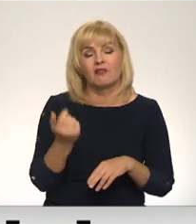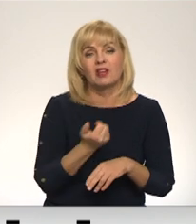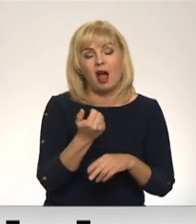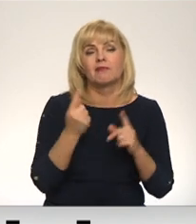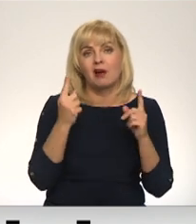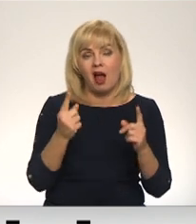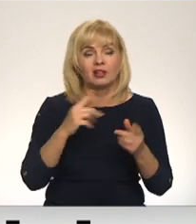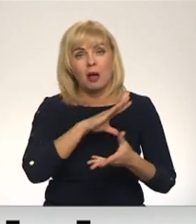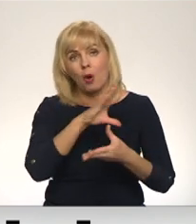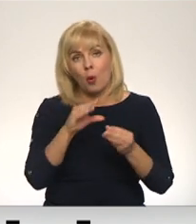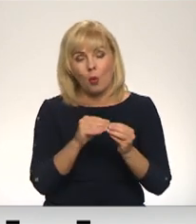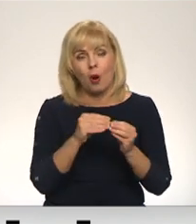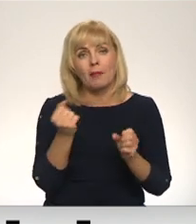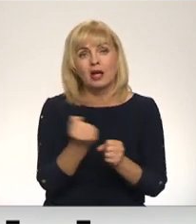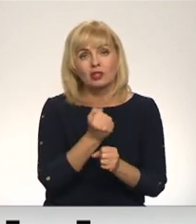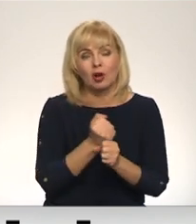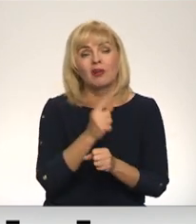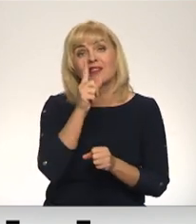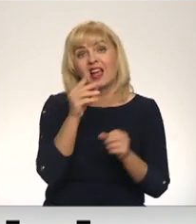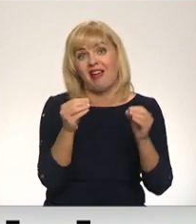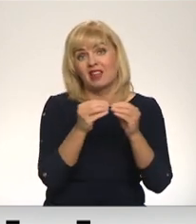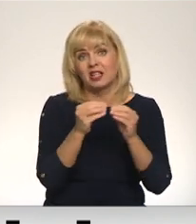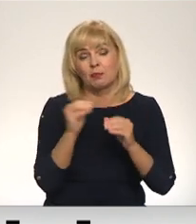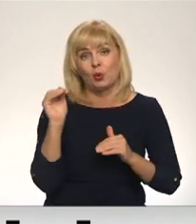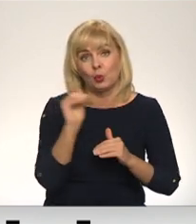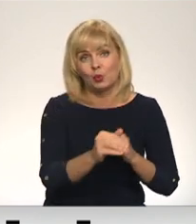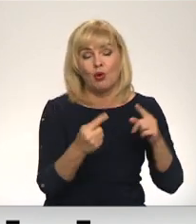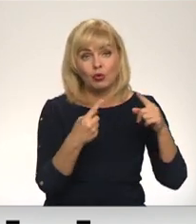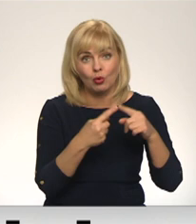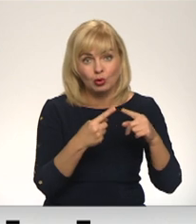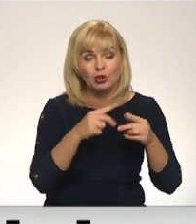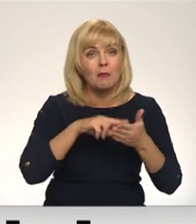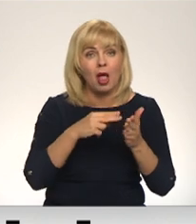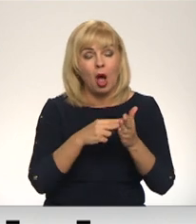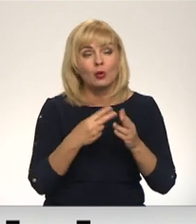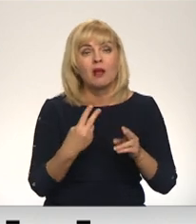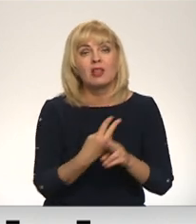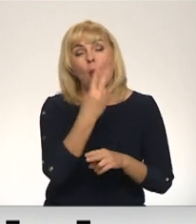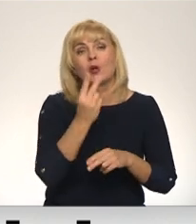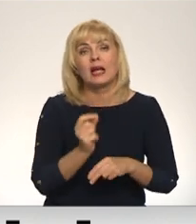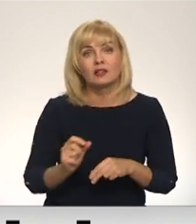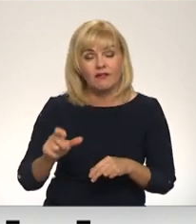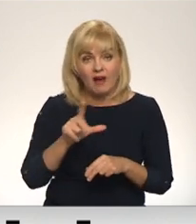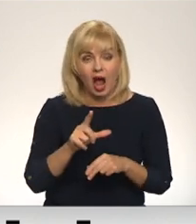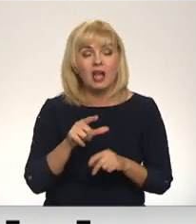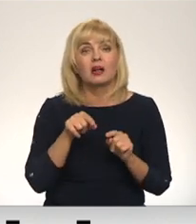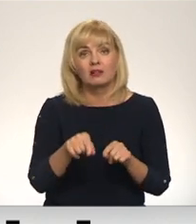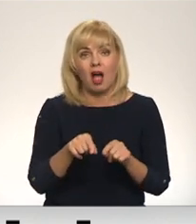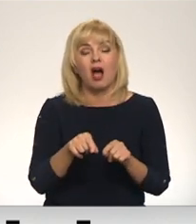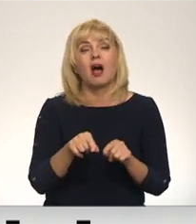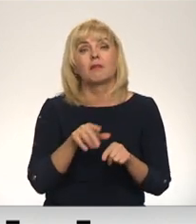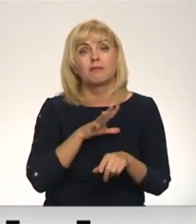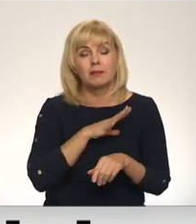esam kopumā pārstrādājuši, ja? Tikai 10 000 tonnas, ja? Tā kā plānojam 2x vairāk. Nu, un tā